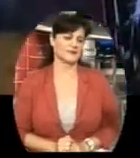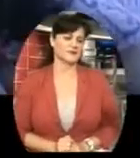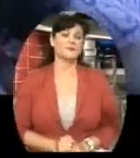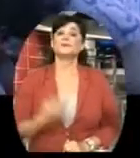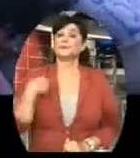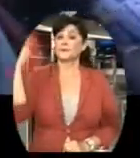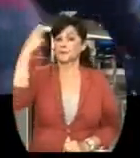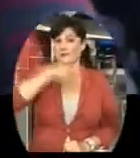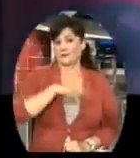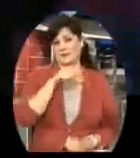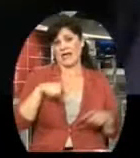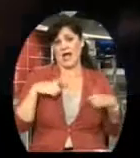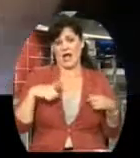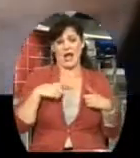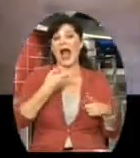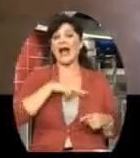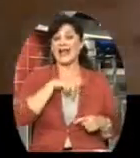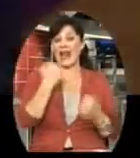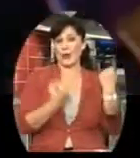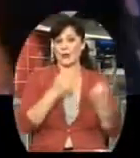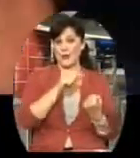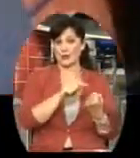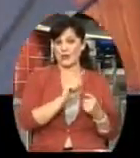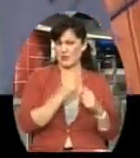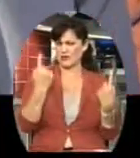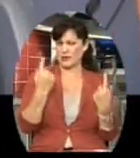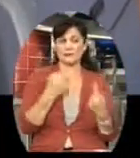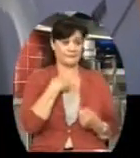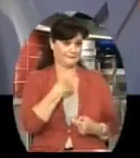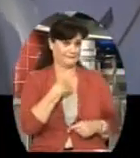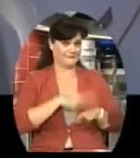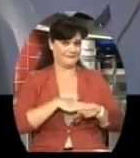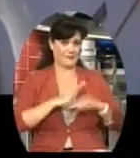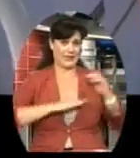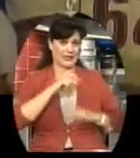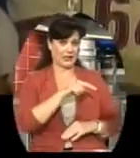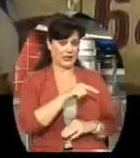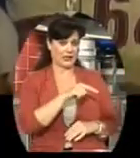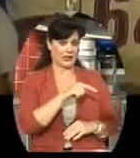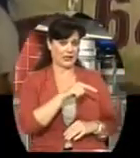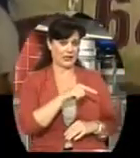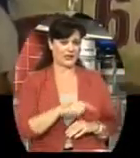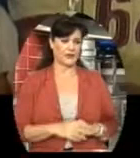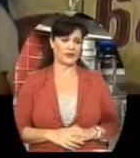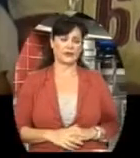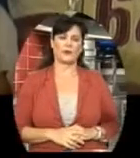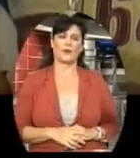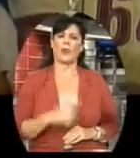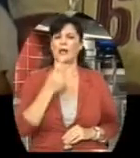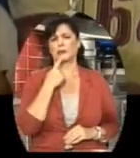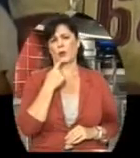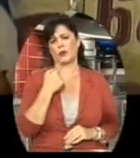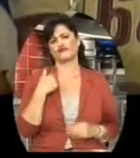אז אני מבין שאתה חי לאוטובוס המוזר הזה? אני בניתי אותו. אתה בנית אותו? כלומר, אני יכול להזמין